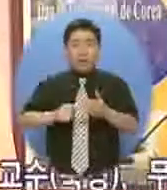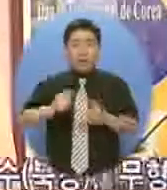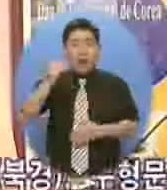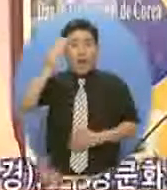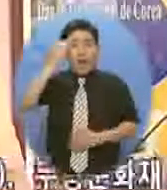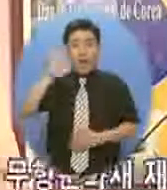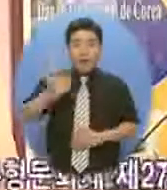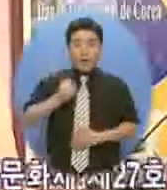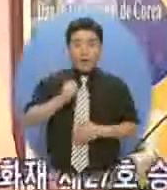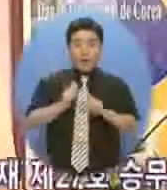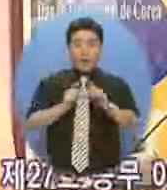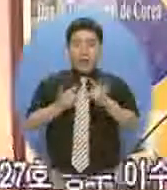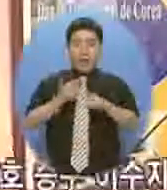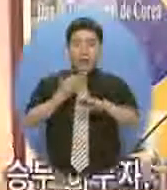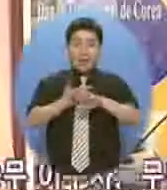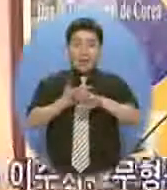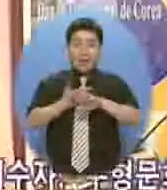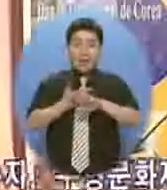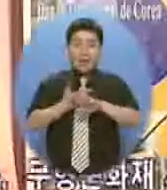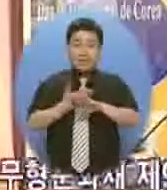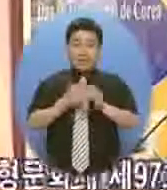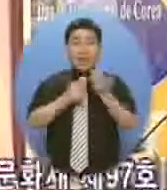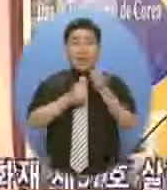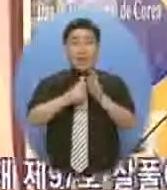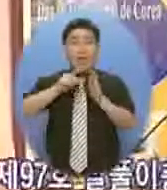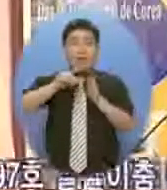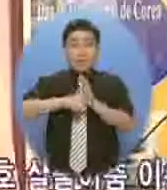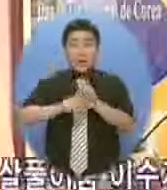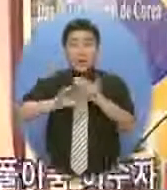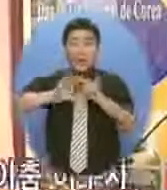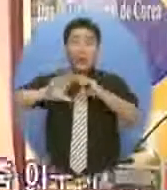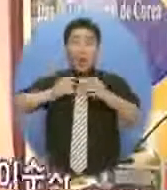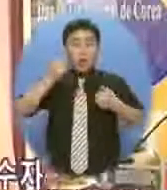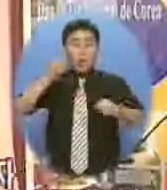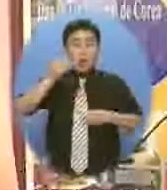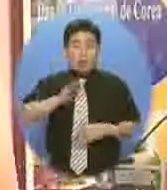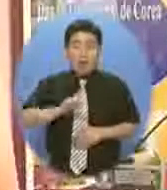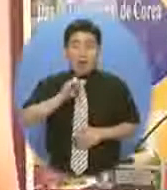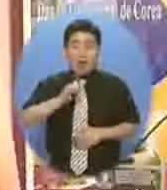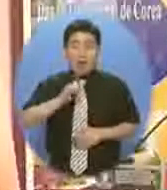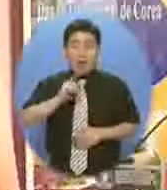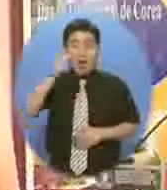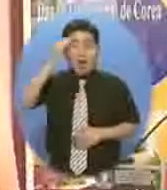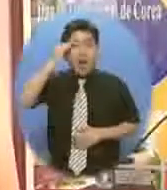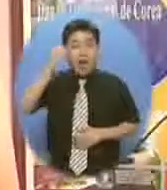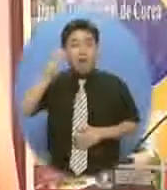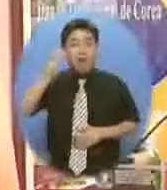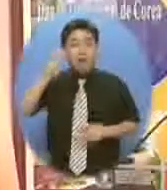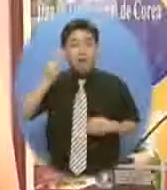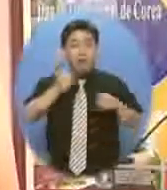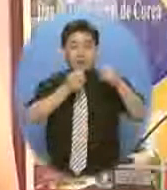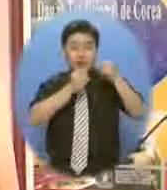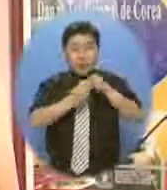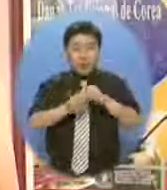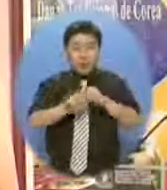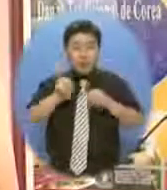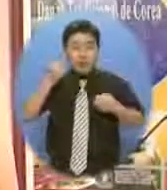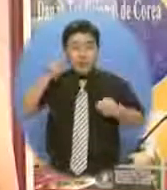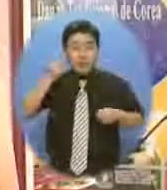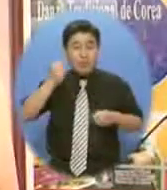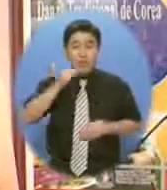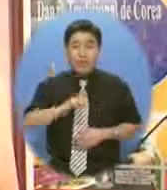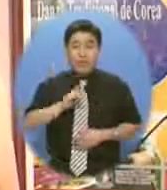아닌 다른 것을 표현할 때 외국 무용이라고 하고 있고요. 또 우리나라의 춤은 한국 무용이라고